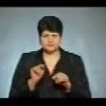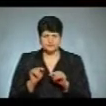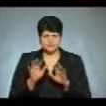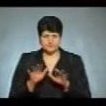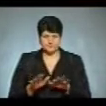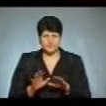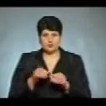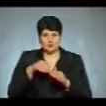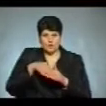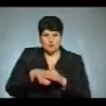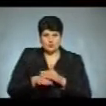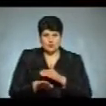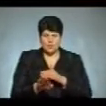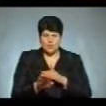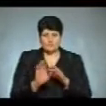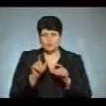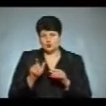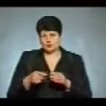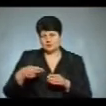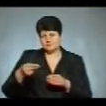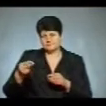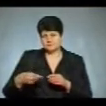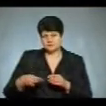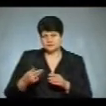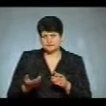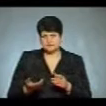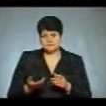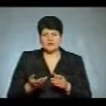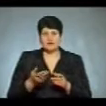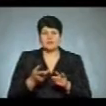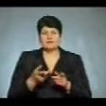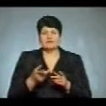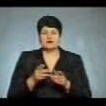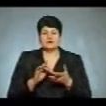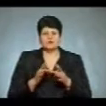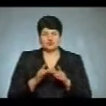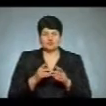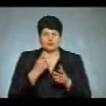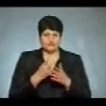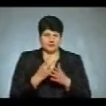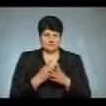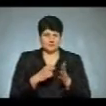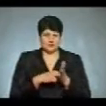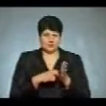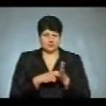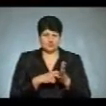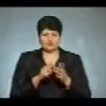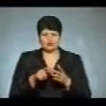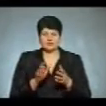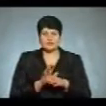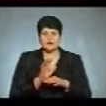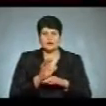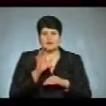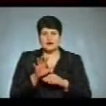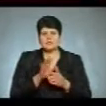Потім роздруковуємо і людина ставить свій підпис. В електронному вигляді приходить на електронну пошту. Люди, які